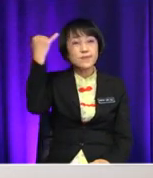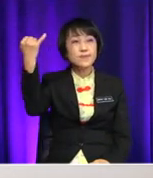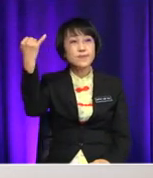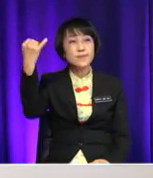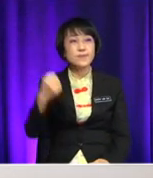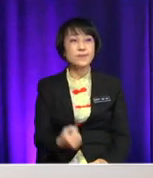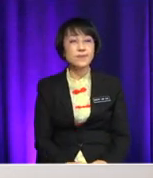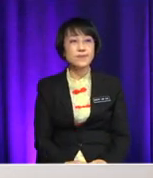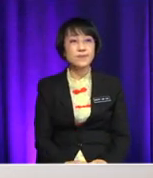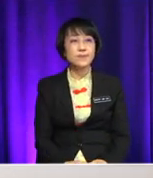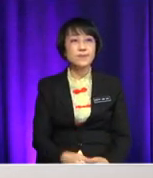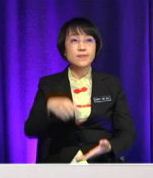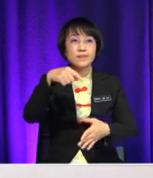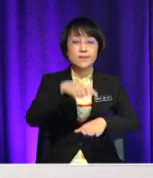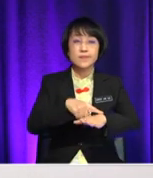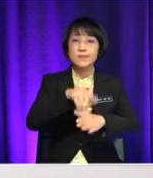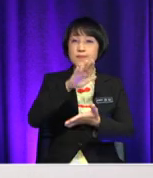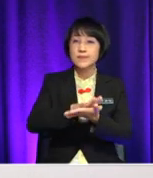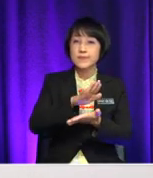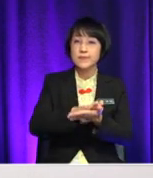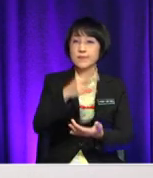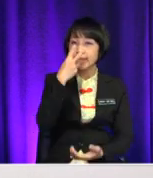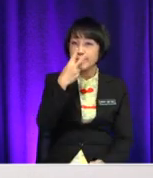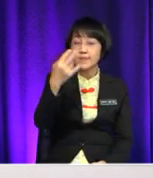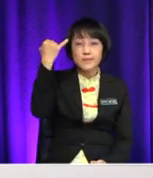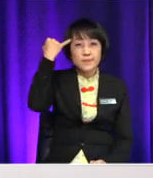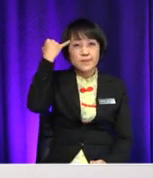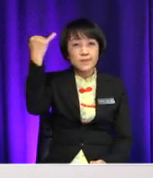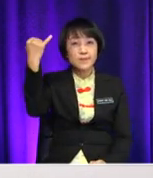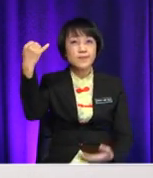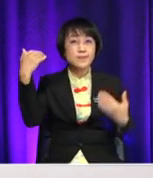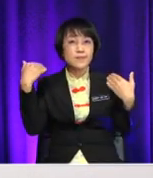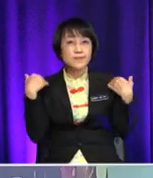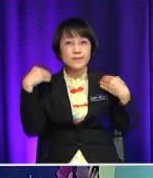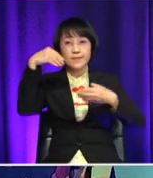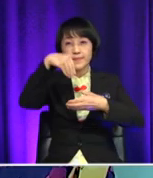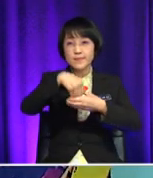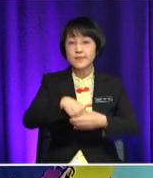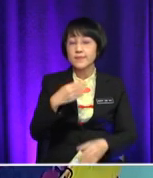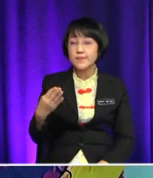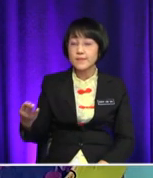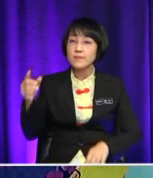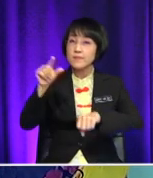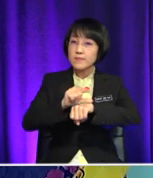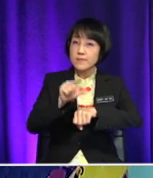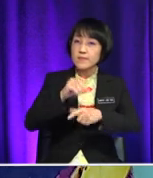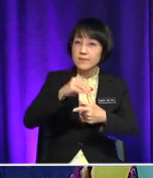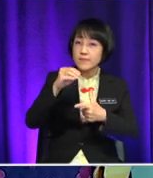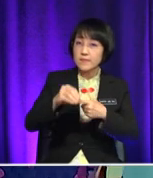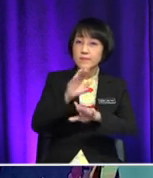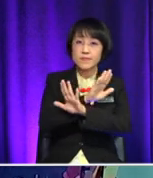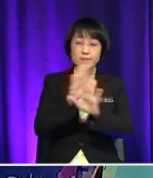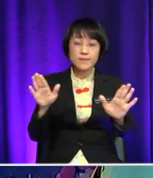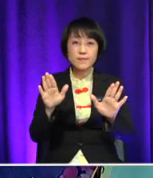mereka ini di alam persekolahan kita nak lihat audio Aidil yang ada dalam bahan tadi itu di aplikasikan ataupun tidak dia